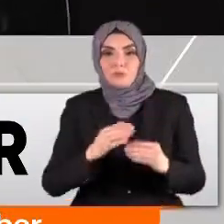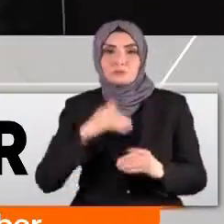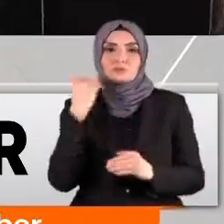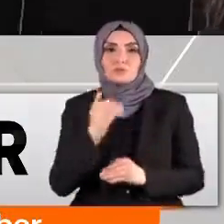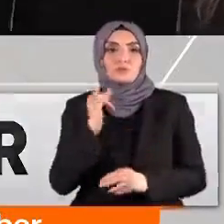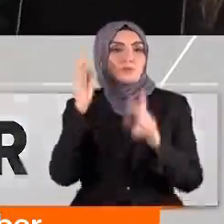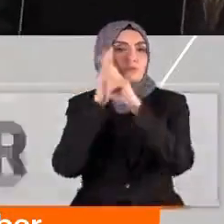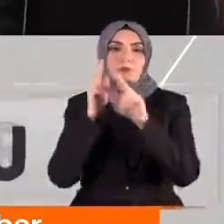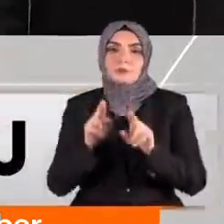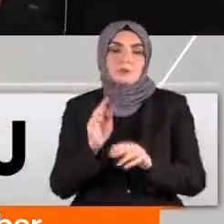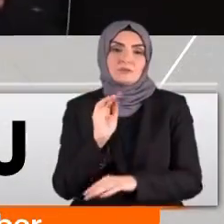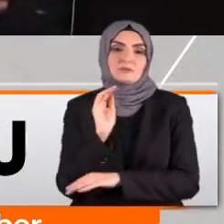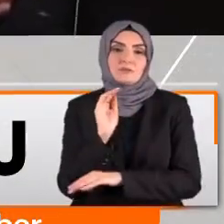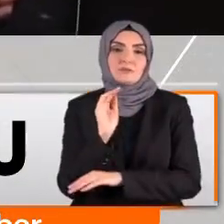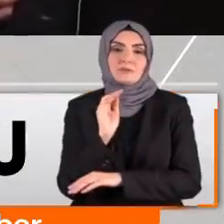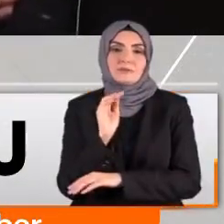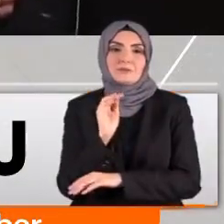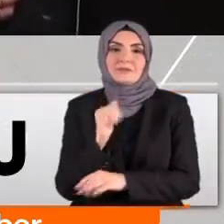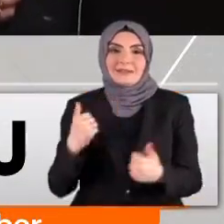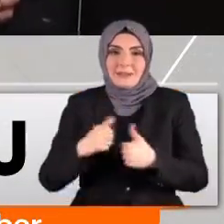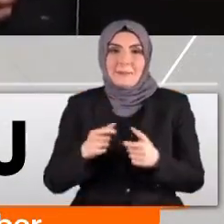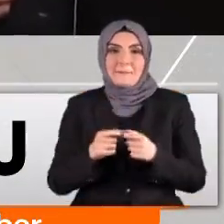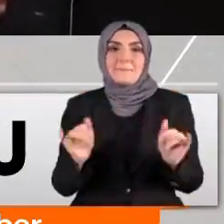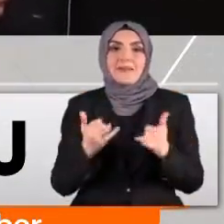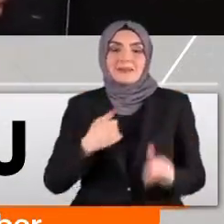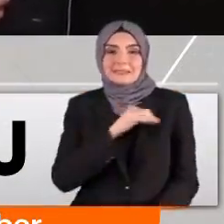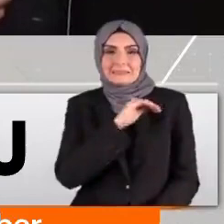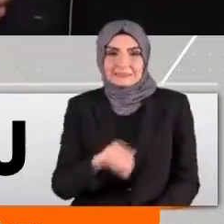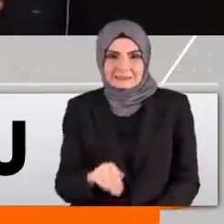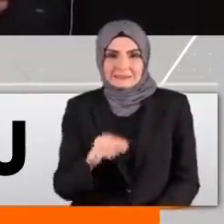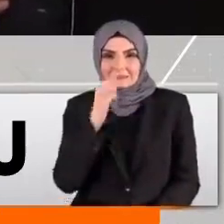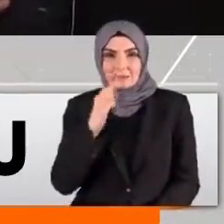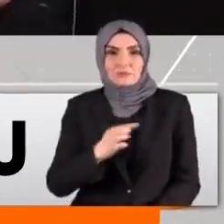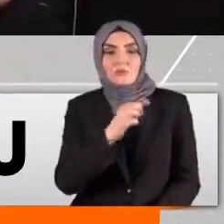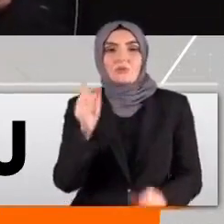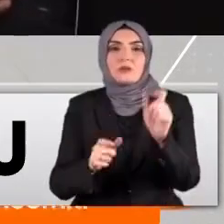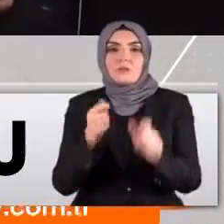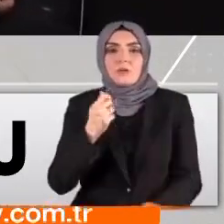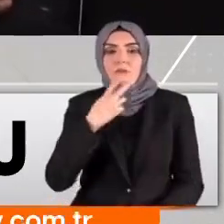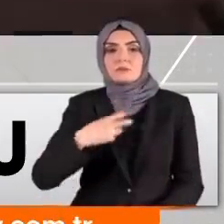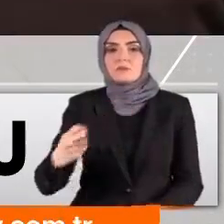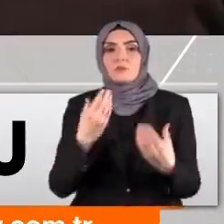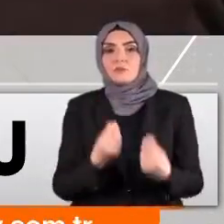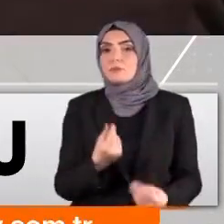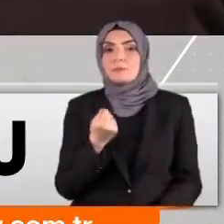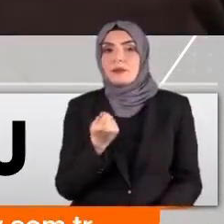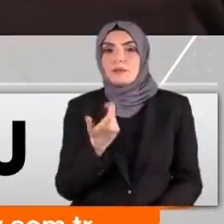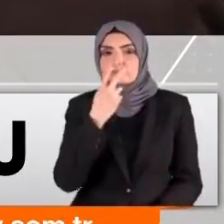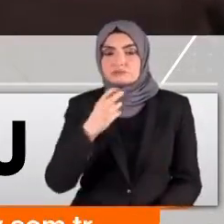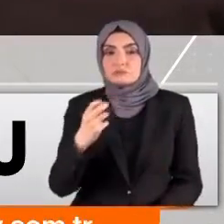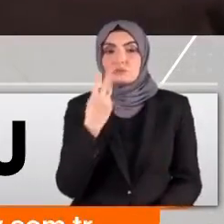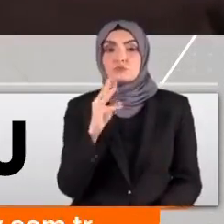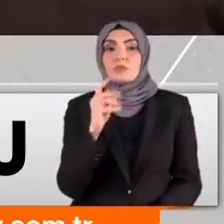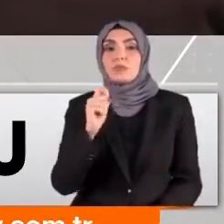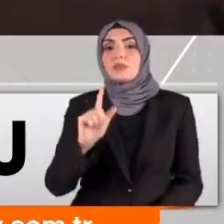Biz balayına geldik. Maalesef parayı dolandırıcılara kaptırmışız. Ne kadar? 3000 TL. 8 veya 9 oldu.